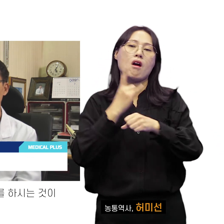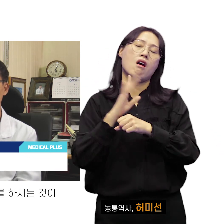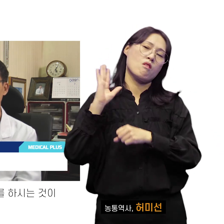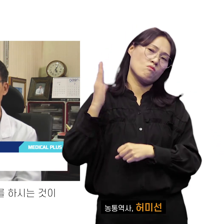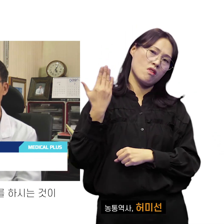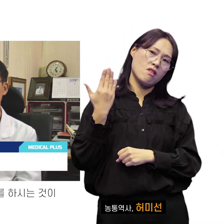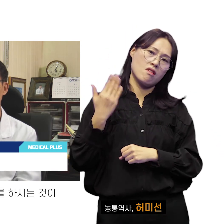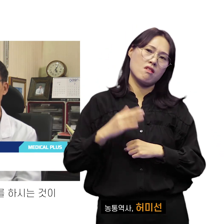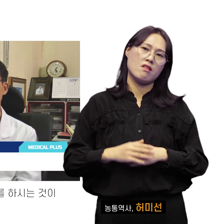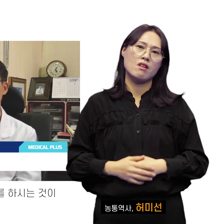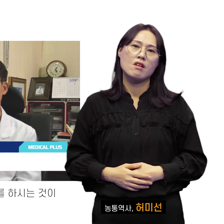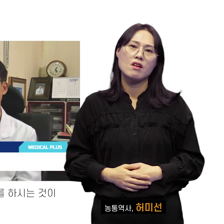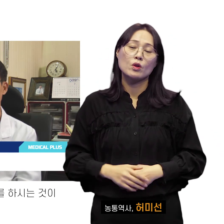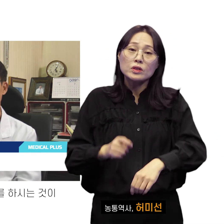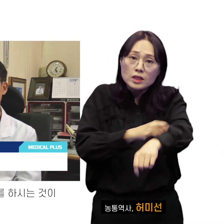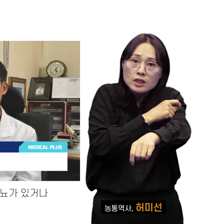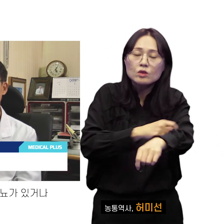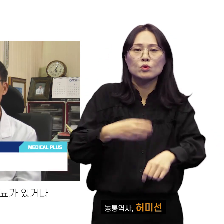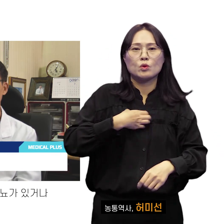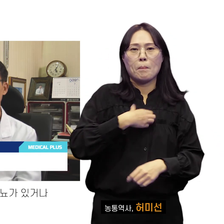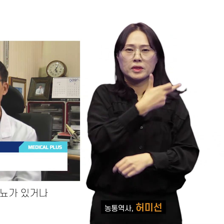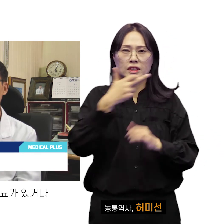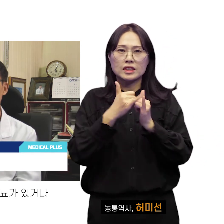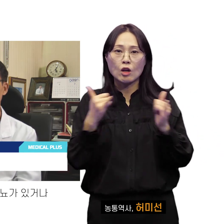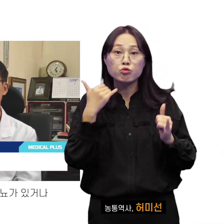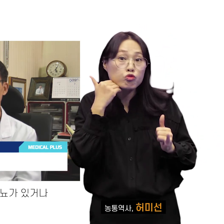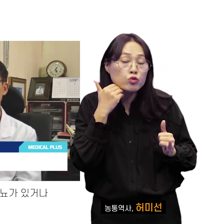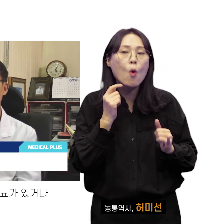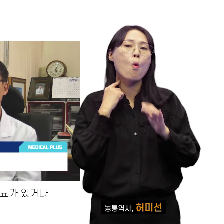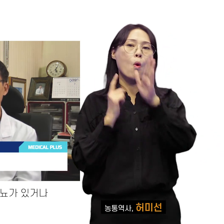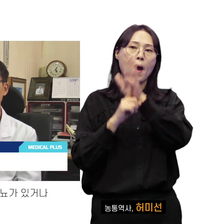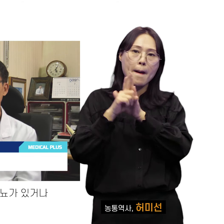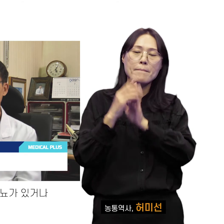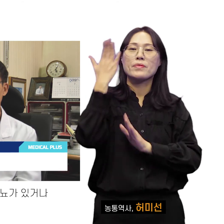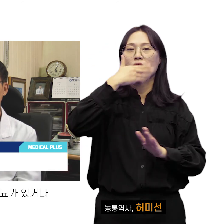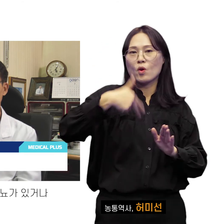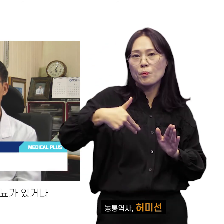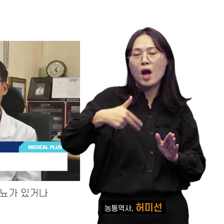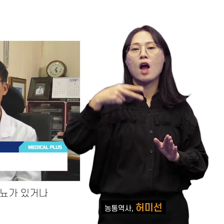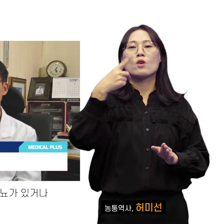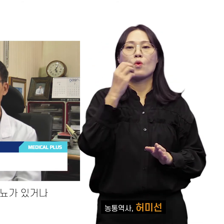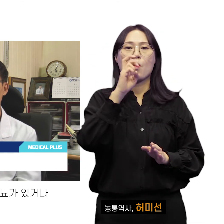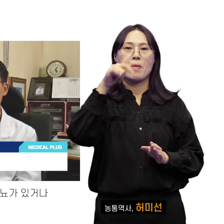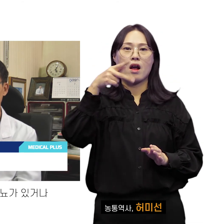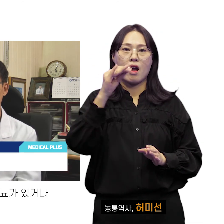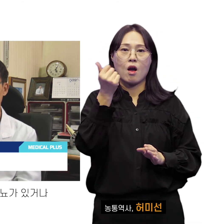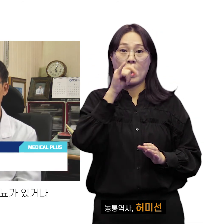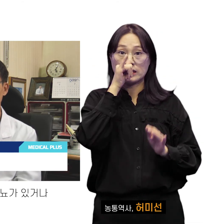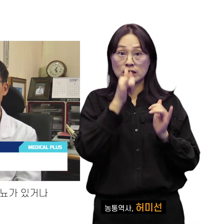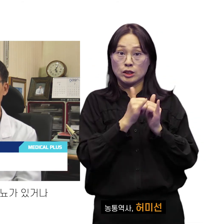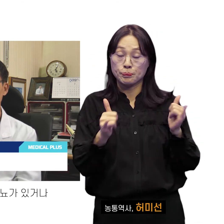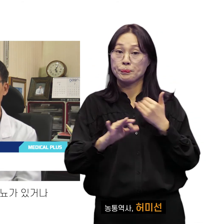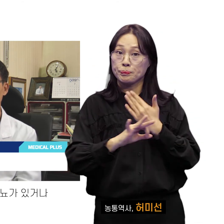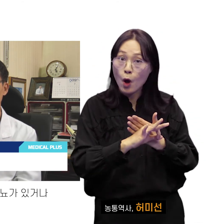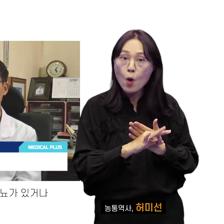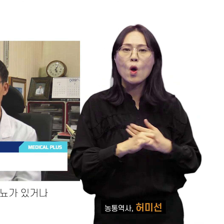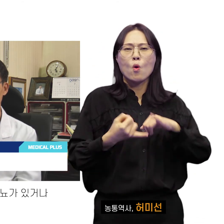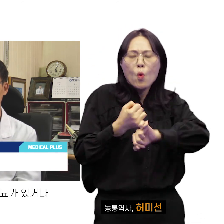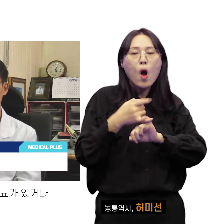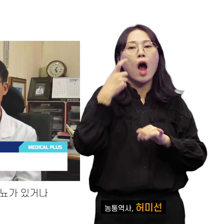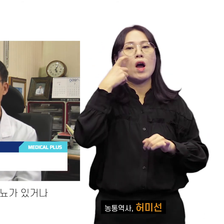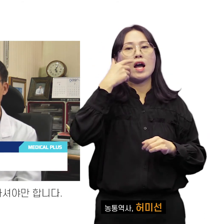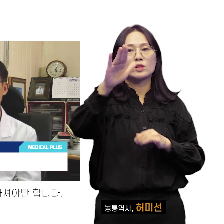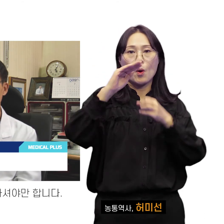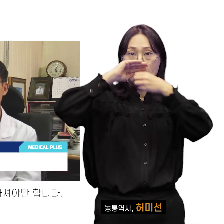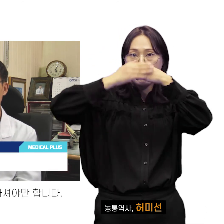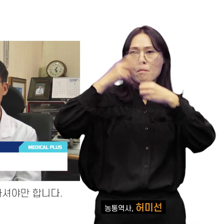망막 검사를 하시는 것이 중요하겠고요. 특히 고위험군인 고혈압이 있거나 당뇨가 있거나 동맥경화가 있으신